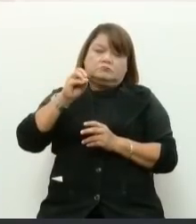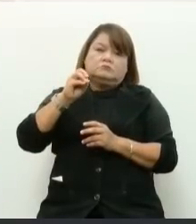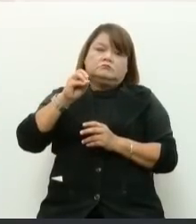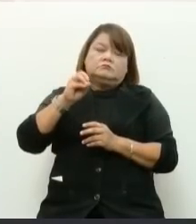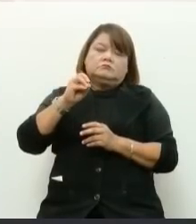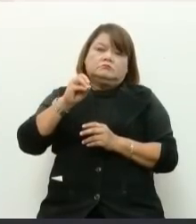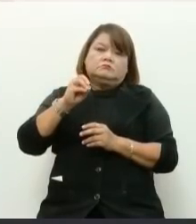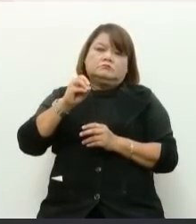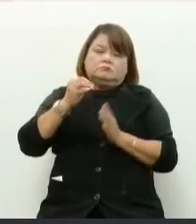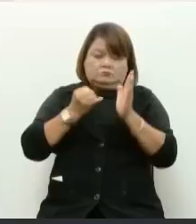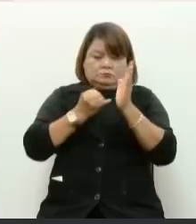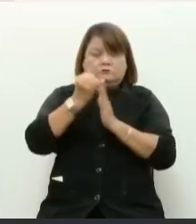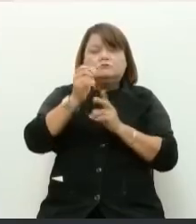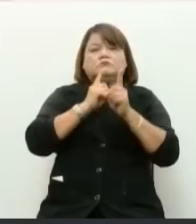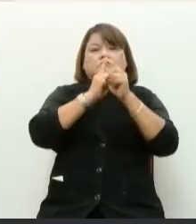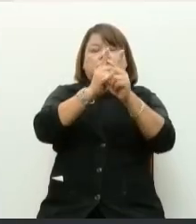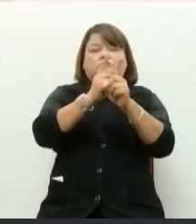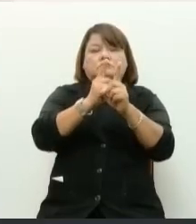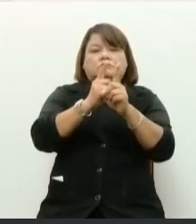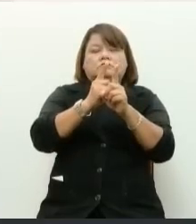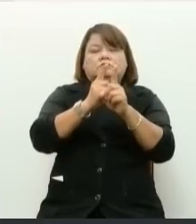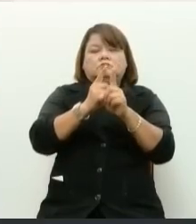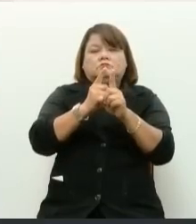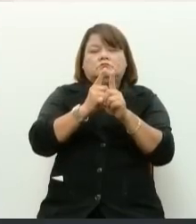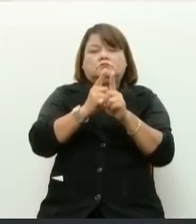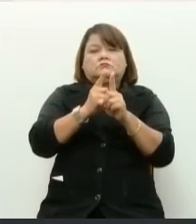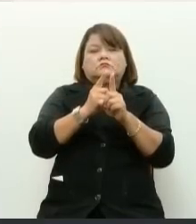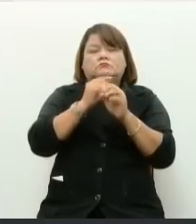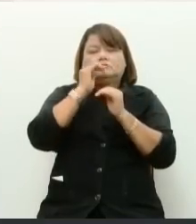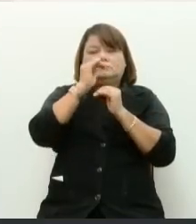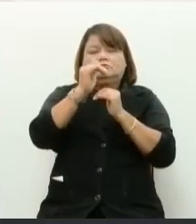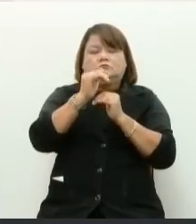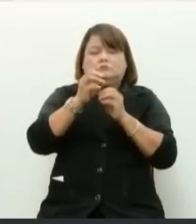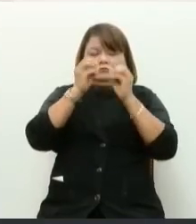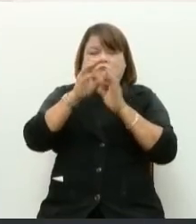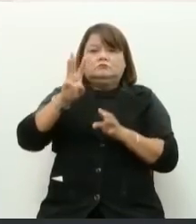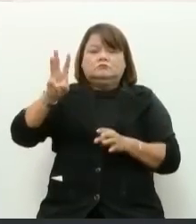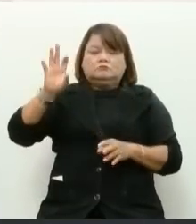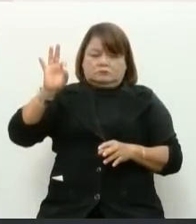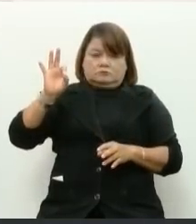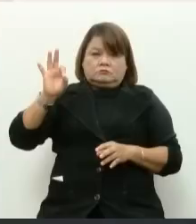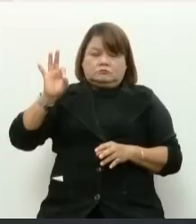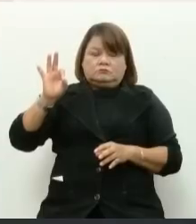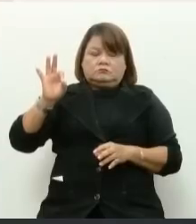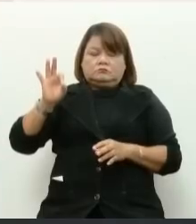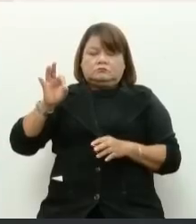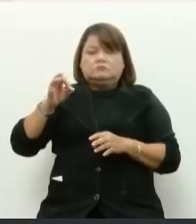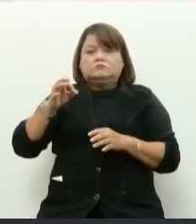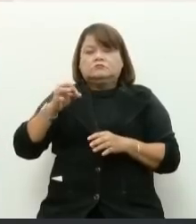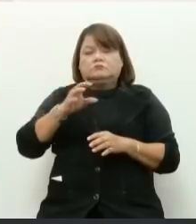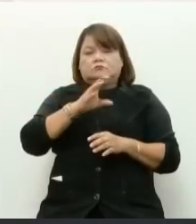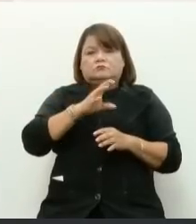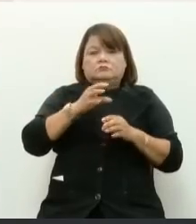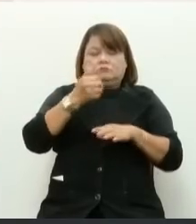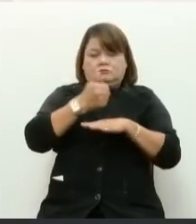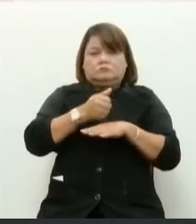ขาถูกต้องตามหลักเกณฑ์เลยนะครับอย่างเช่นครู V9 เนี่ยใช้ V9 หรือ V10 ของท่านผอ.สถานศึกษาเนี่ยในชำนาญ